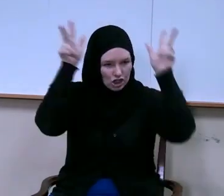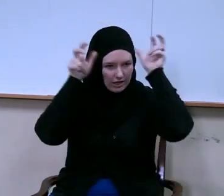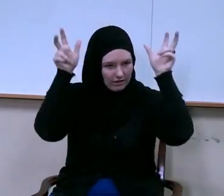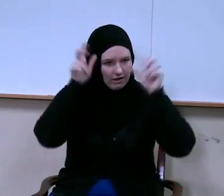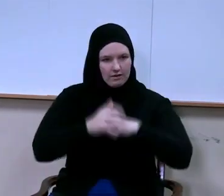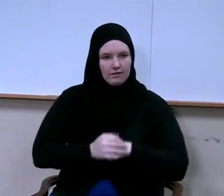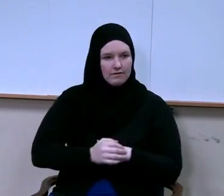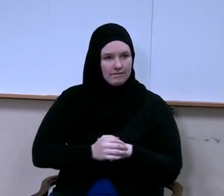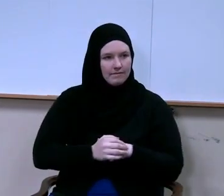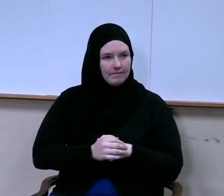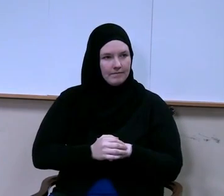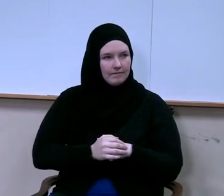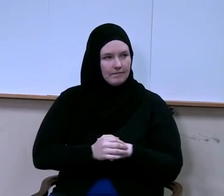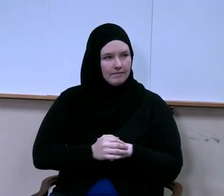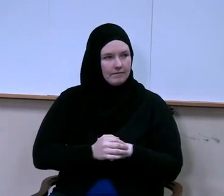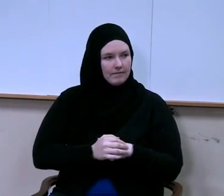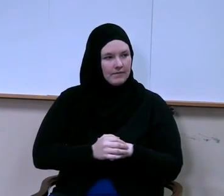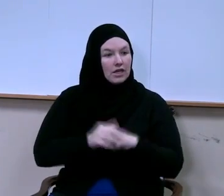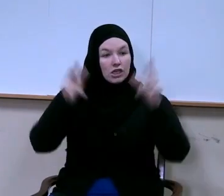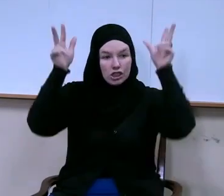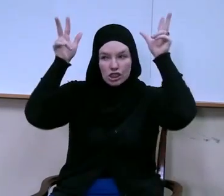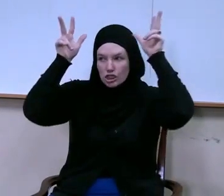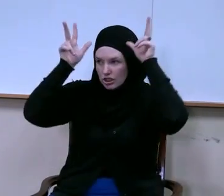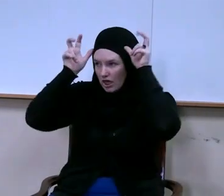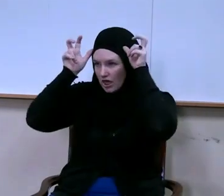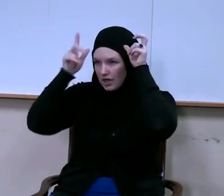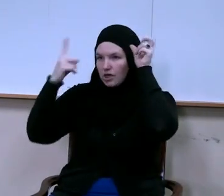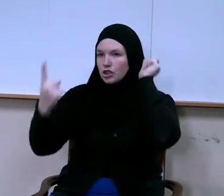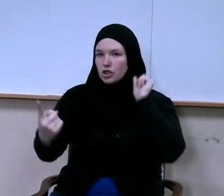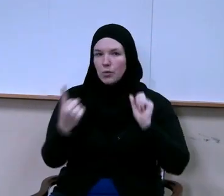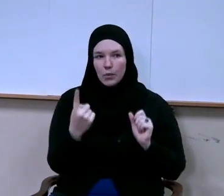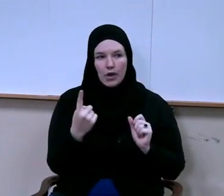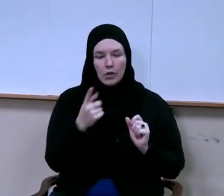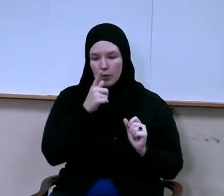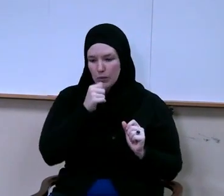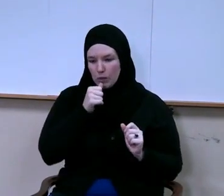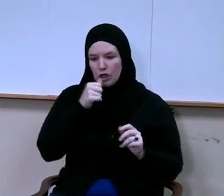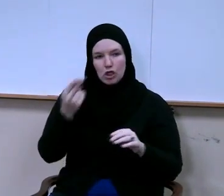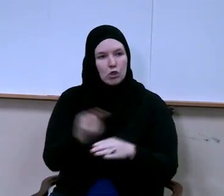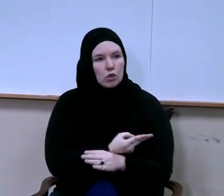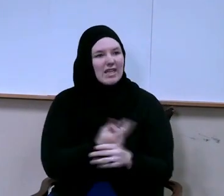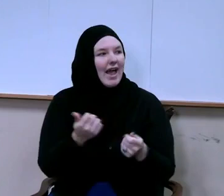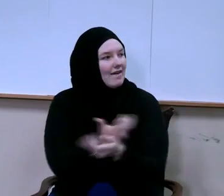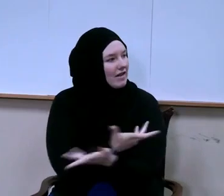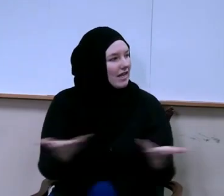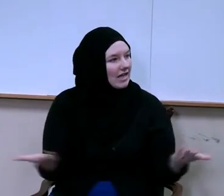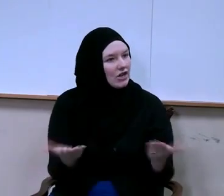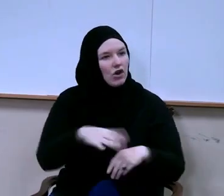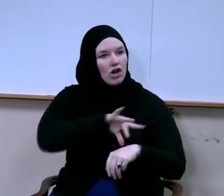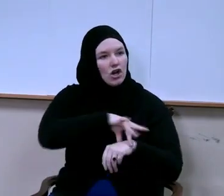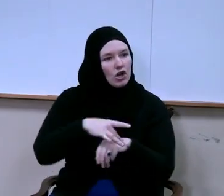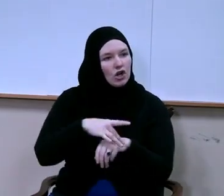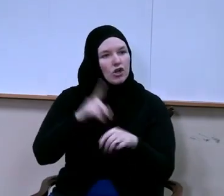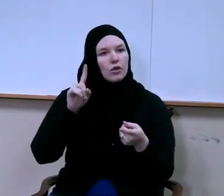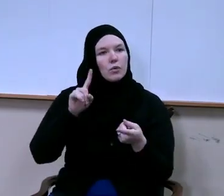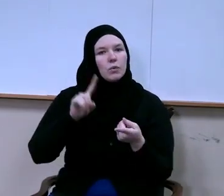الغرور is الشيطان. الشيطان is the one who uses everything in this life to deceive us. And